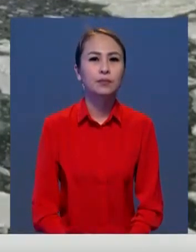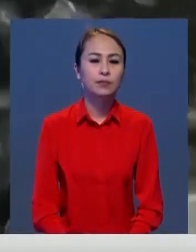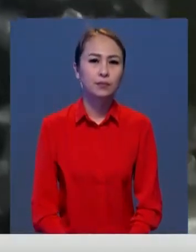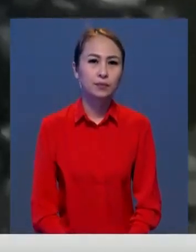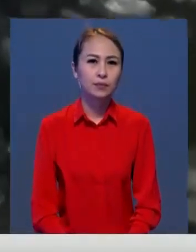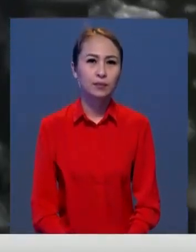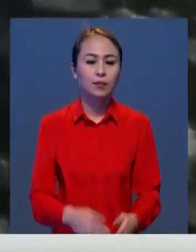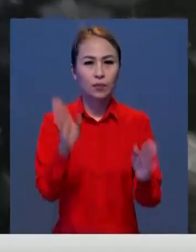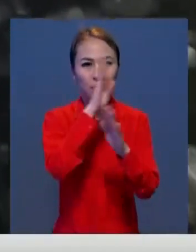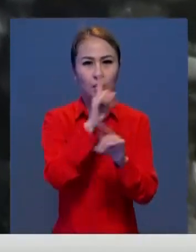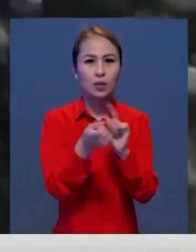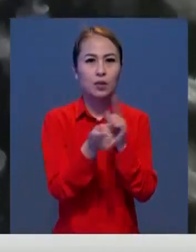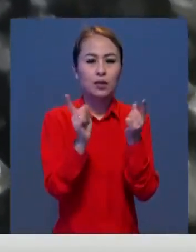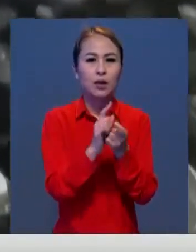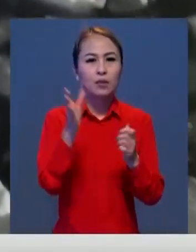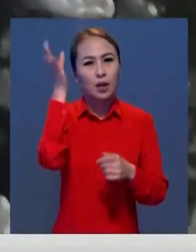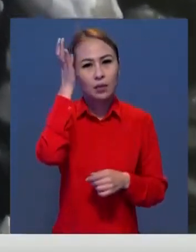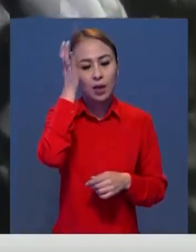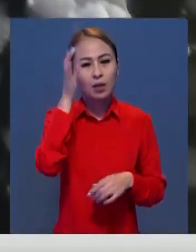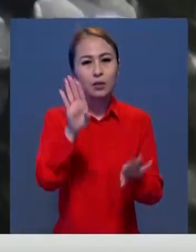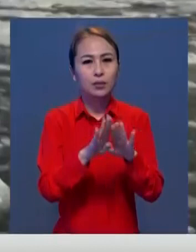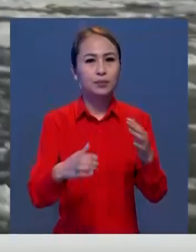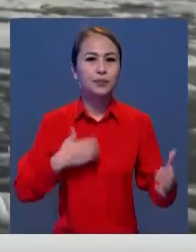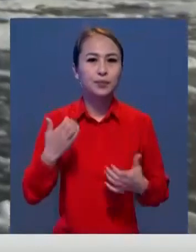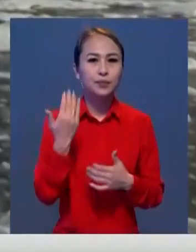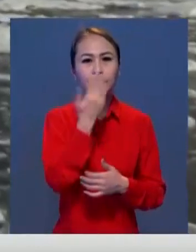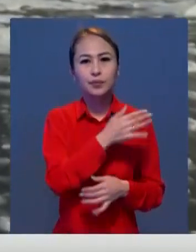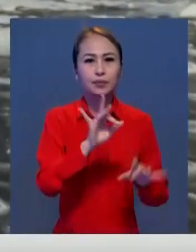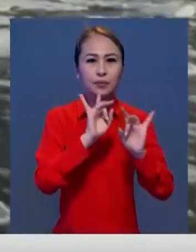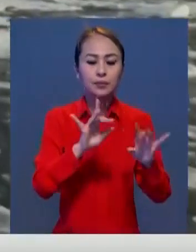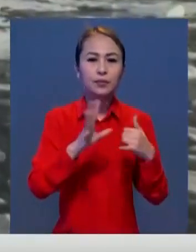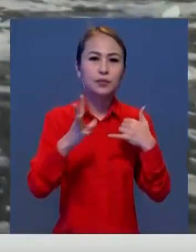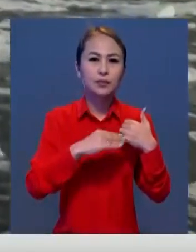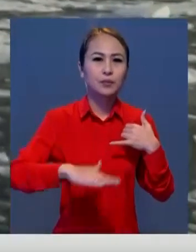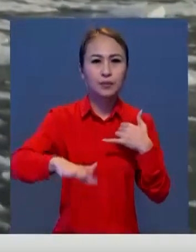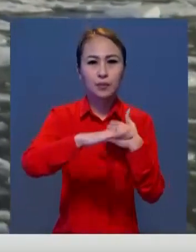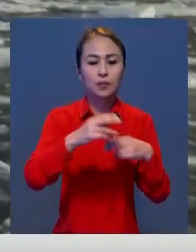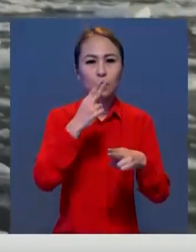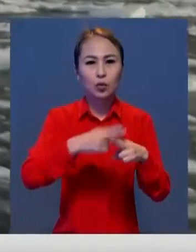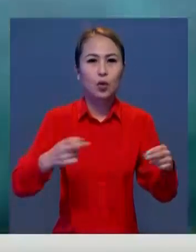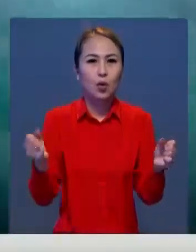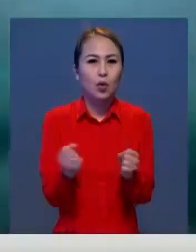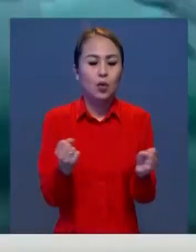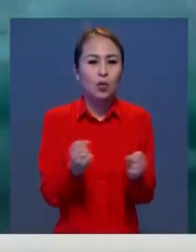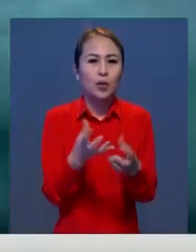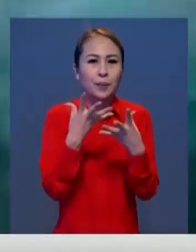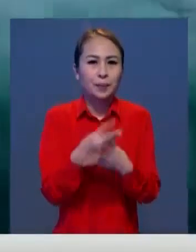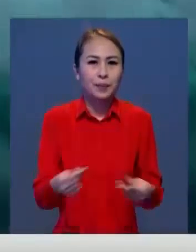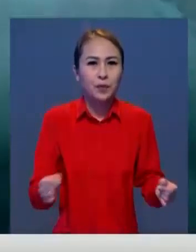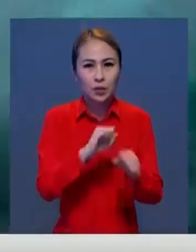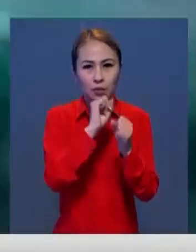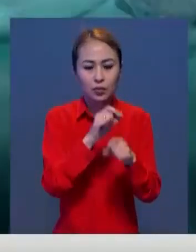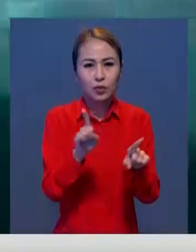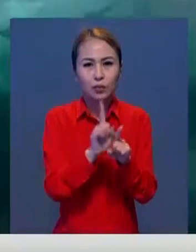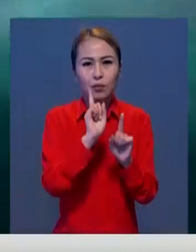Климаттың өзгеруі британдық ғалымдарды да алаңдатып отыр. Олардың баяндамасына сәйкес, жер бетінде мұздықтардың еру жылдамдығы қауіпті көрсеткіштерге